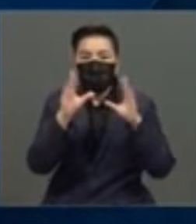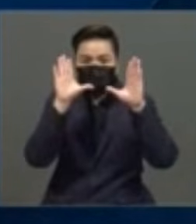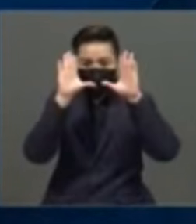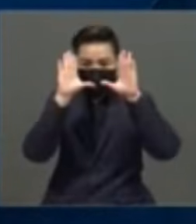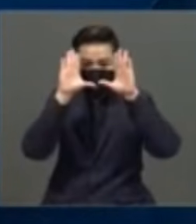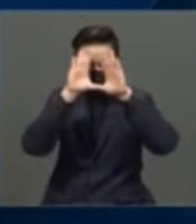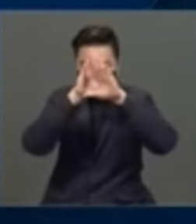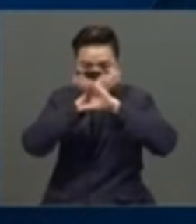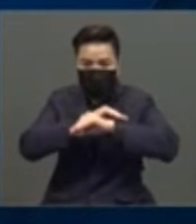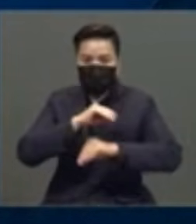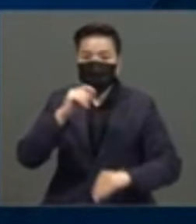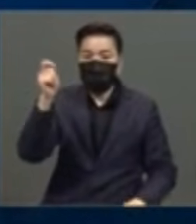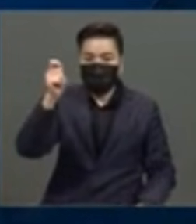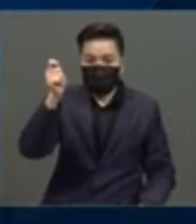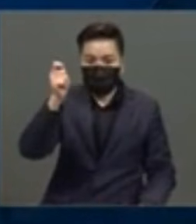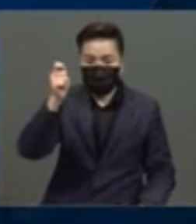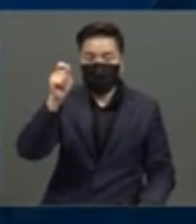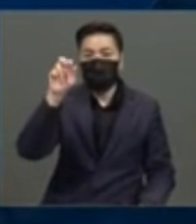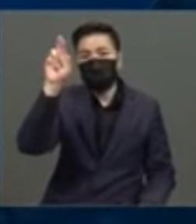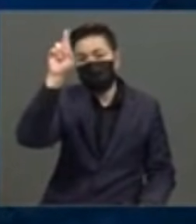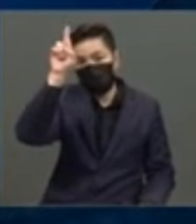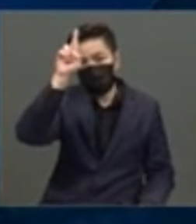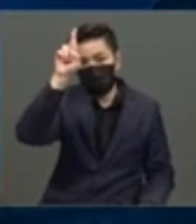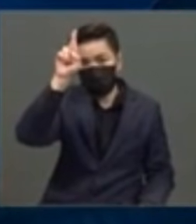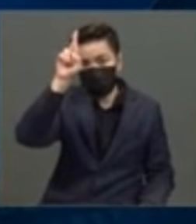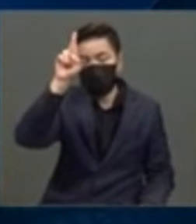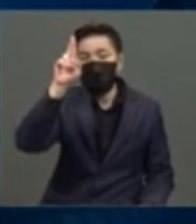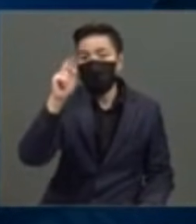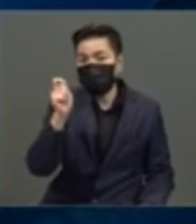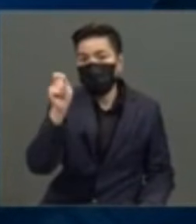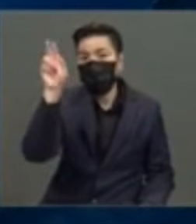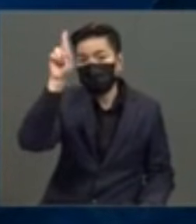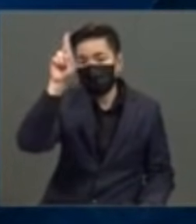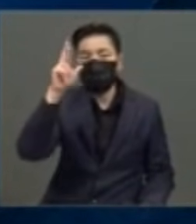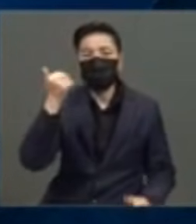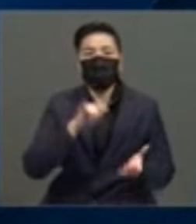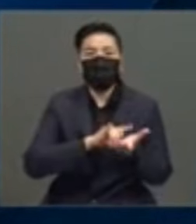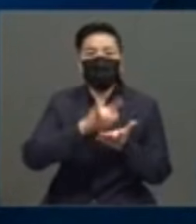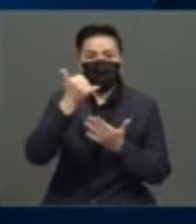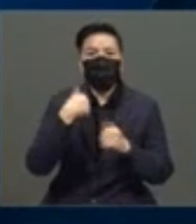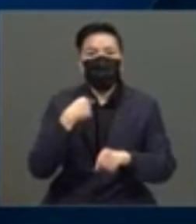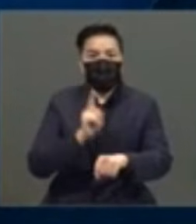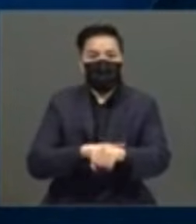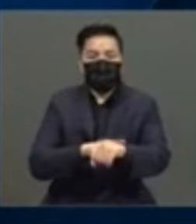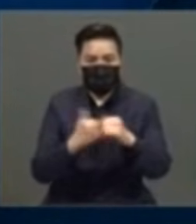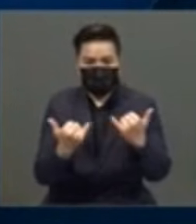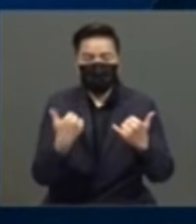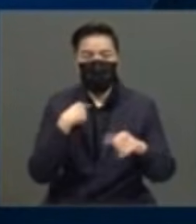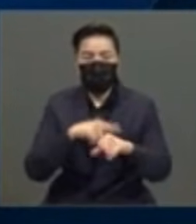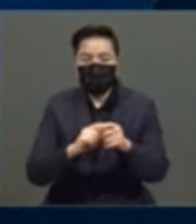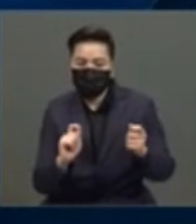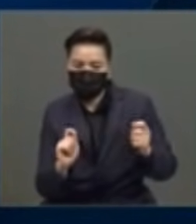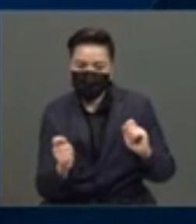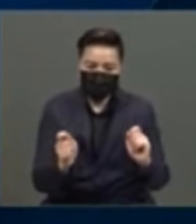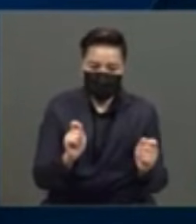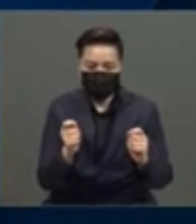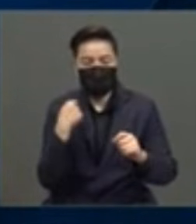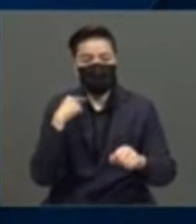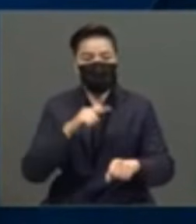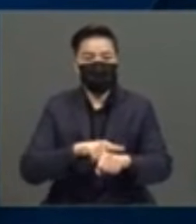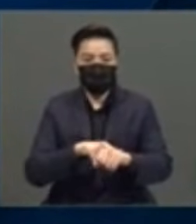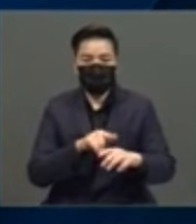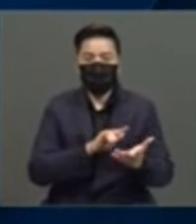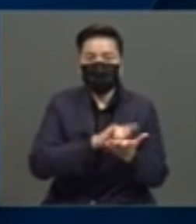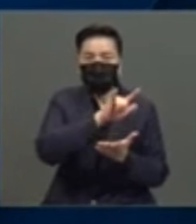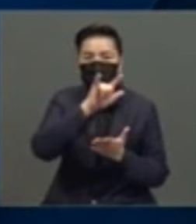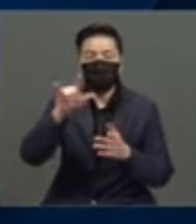นวันอังคารนะครับเที่ยงคืนของวันอังคารเป็นต้นไปเพราะฉะนั้นจะพอมีเวลาที่จะให้ได้ปรับช่วงเวลาของ